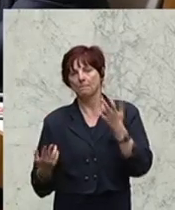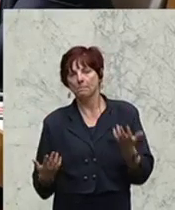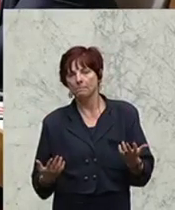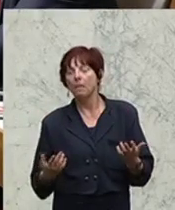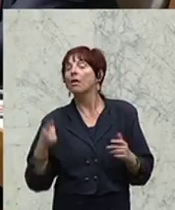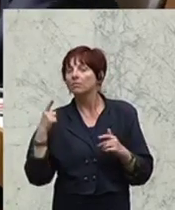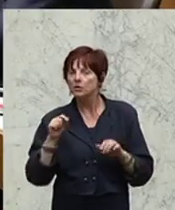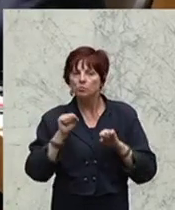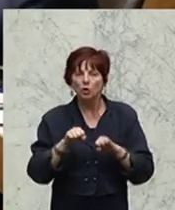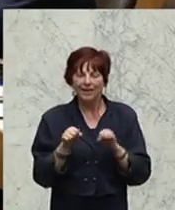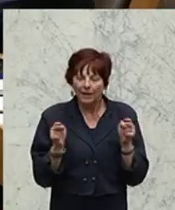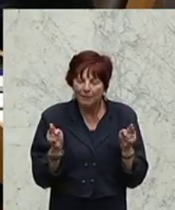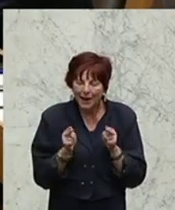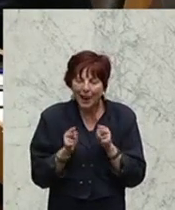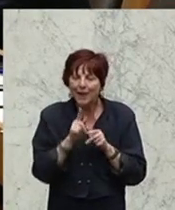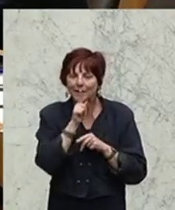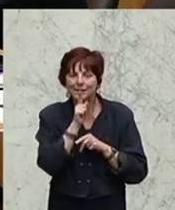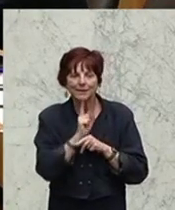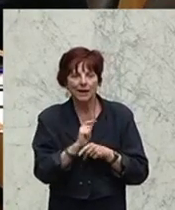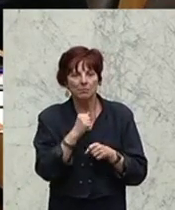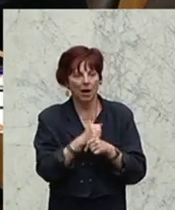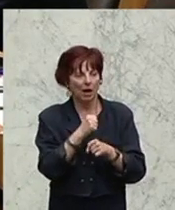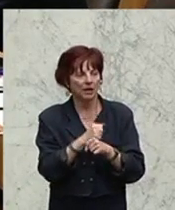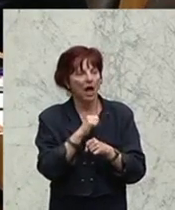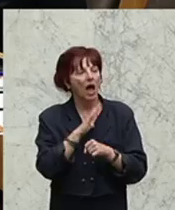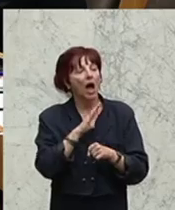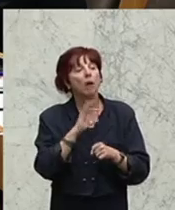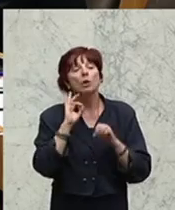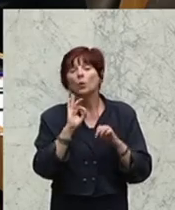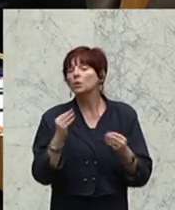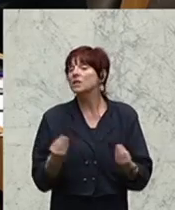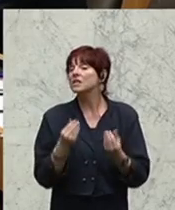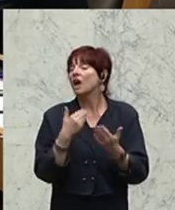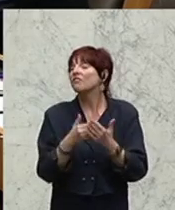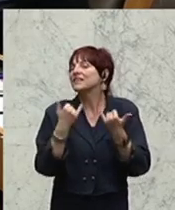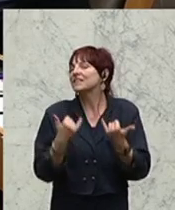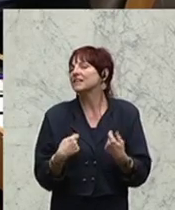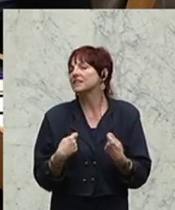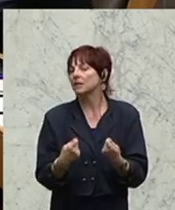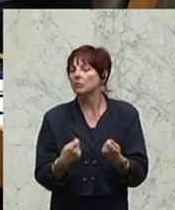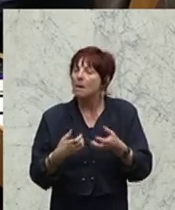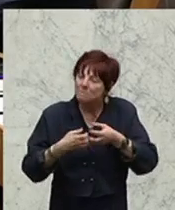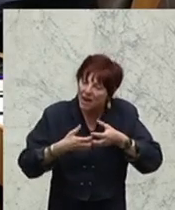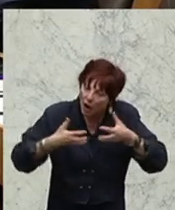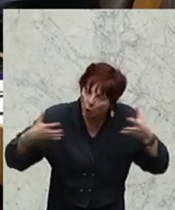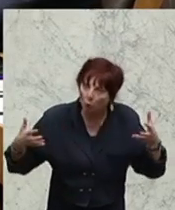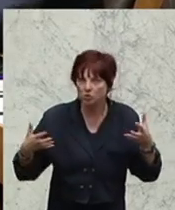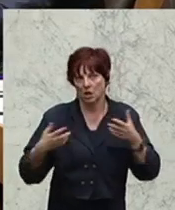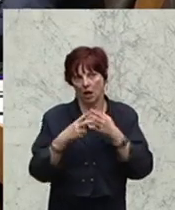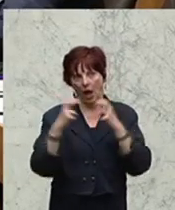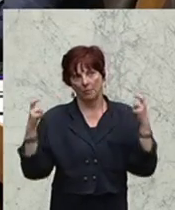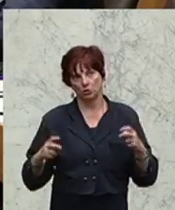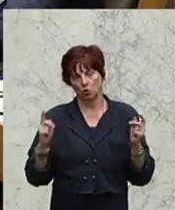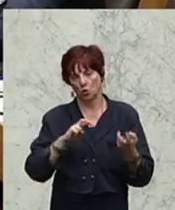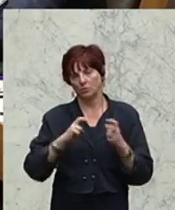alles im kleinen Stil. Wir müssen nur die guten Dinge, die schon geschehen, in einem größeren Stil umsetzen und